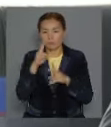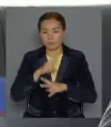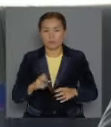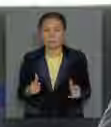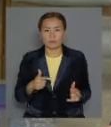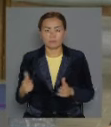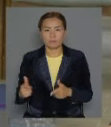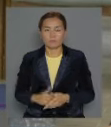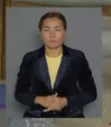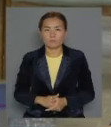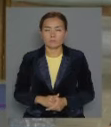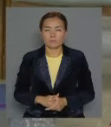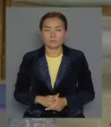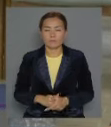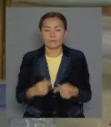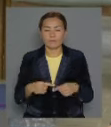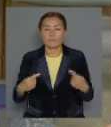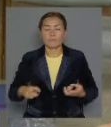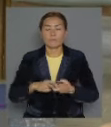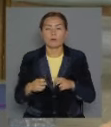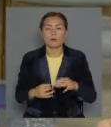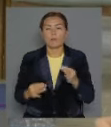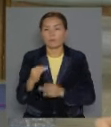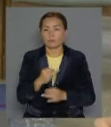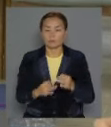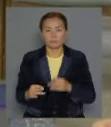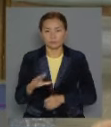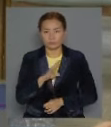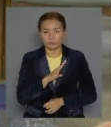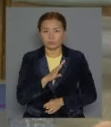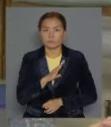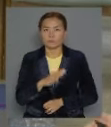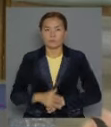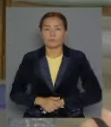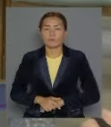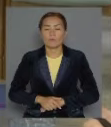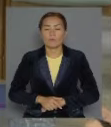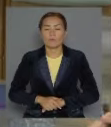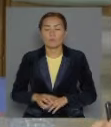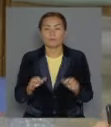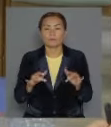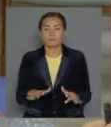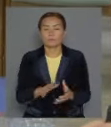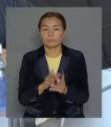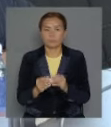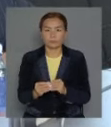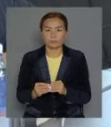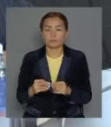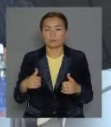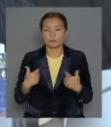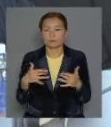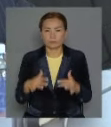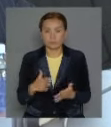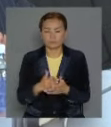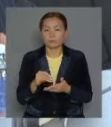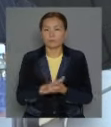дайынбыз. Көп мәселелерді жаңа талқылап жатырық. Ортақ істеп жатқан игі істер де бар.